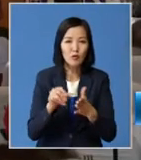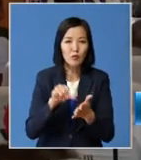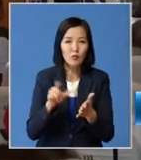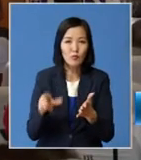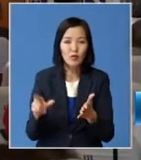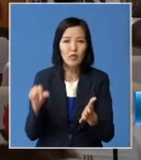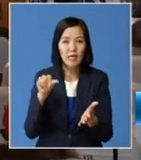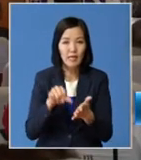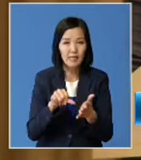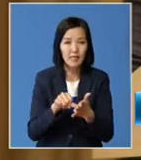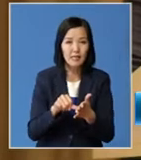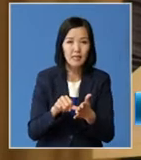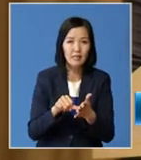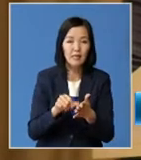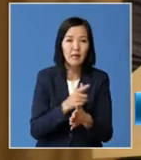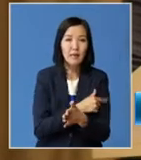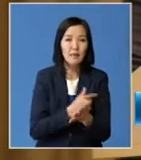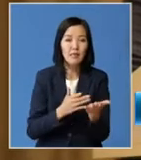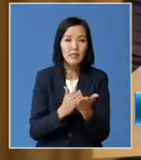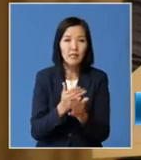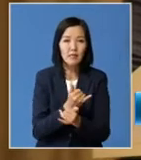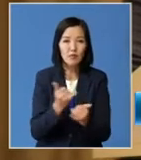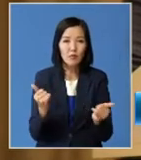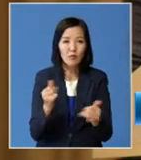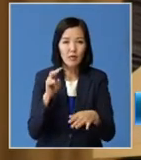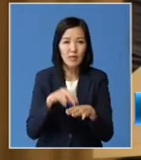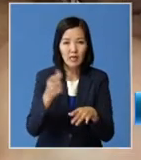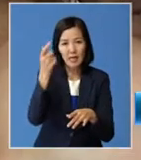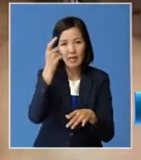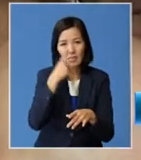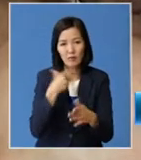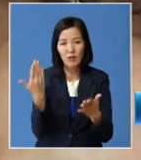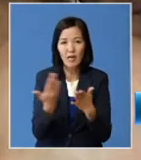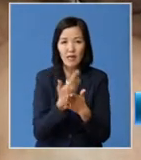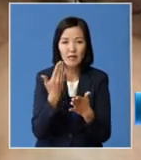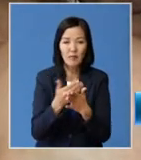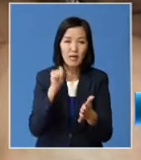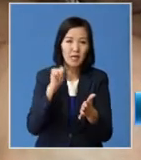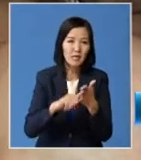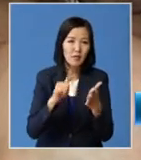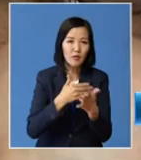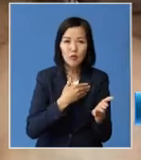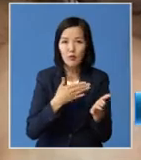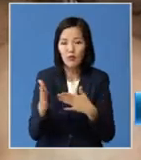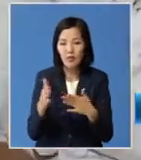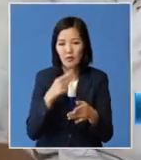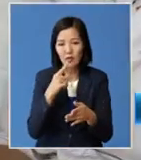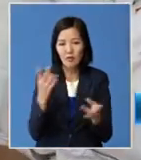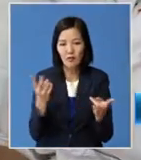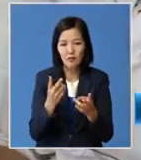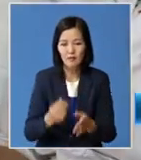қатысты. Медициналық қызмет көрсету сапасы дәрігерлердің әдебі туралы әңгіме қозғап, кемшіліктерді ретке келтірудің жолдарын сөз етті.